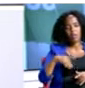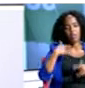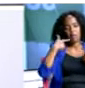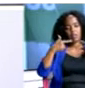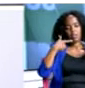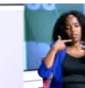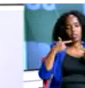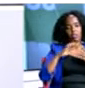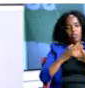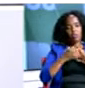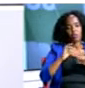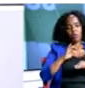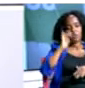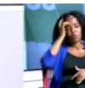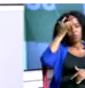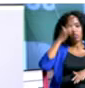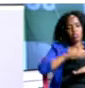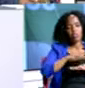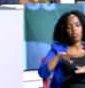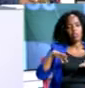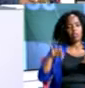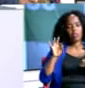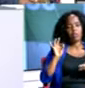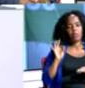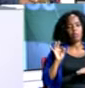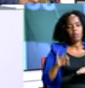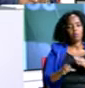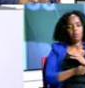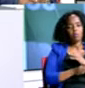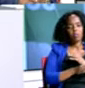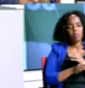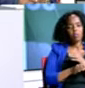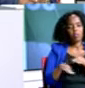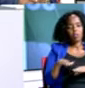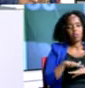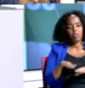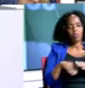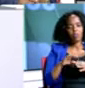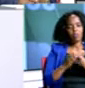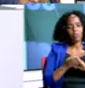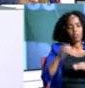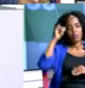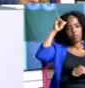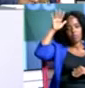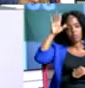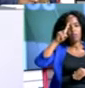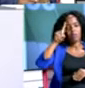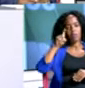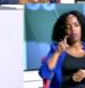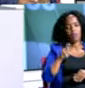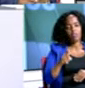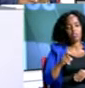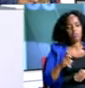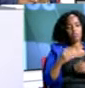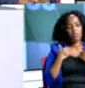yookan dukumni kun irratti argame hangamatti nama biyya alaatti dhufe kana malee hin jiru. Namoonni hedduun immoo gaafii gaafatan hedduu